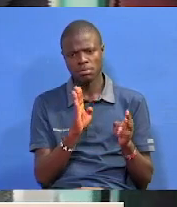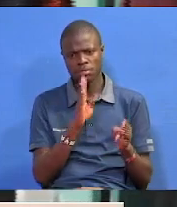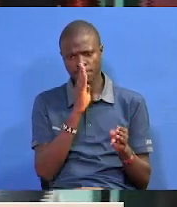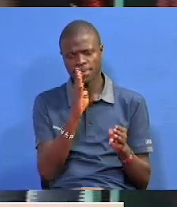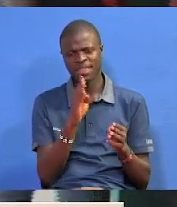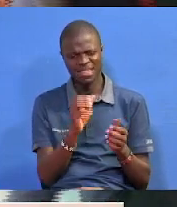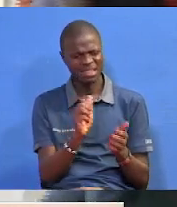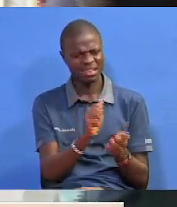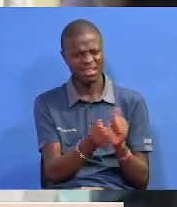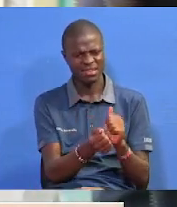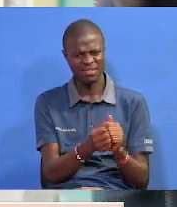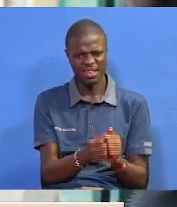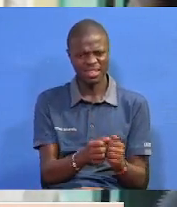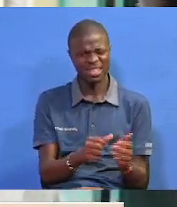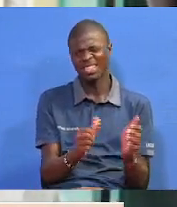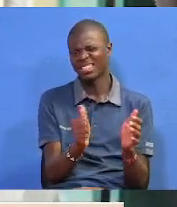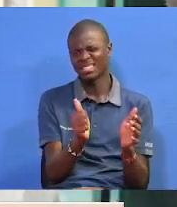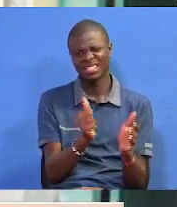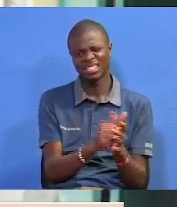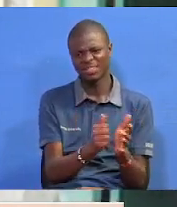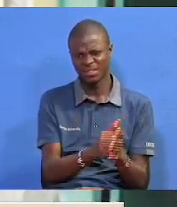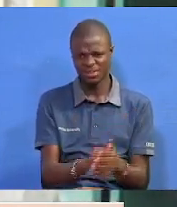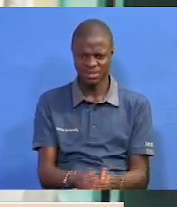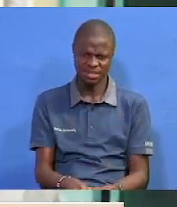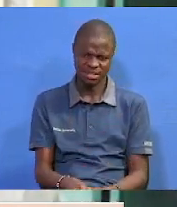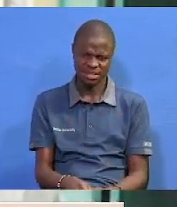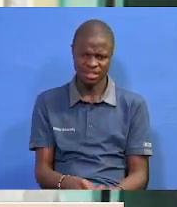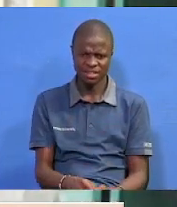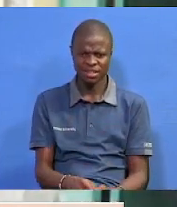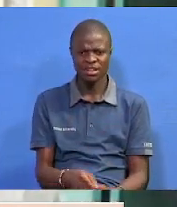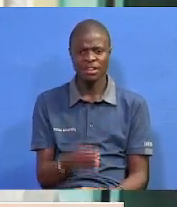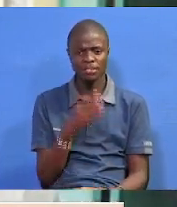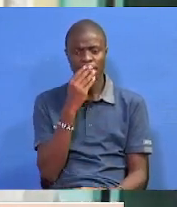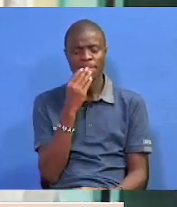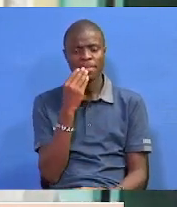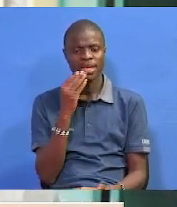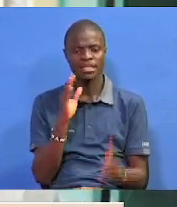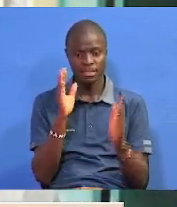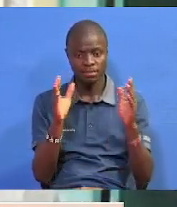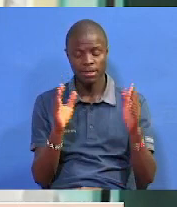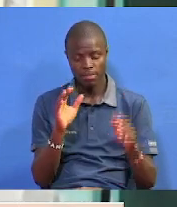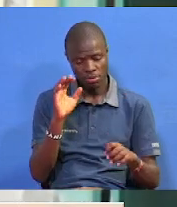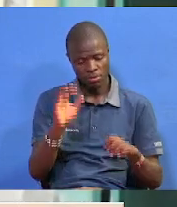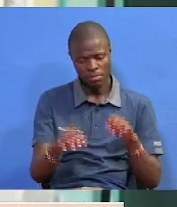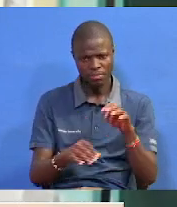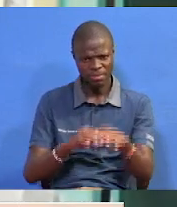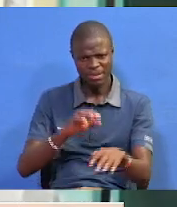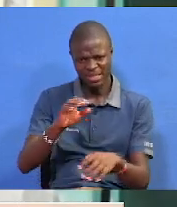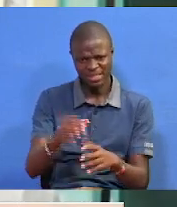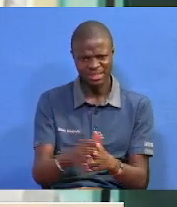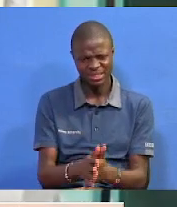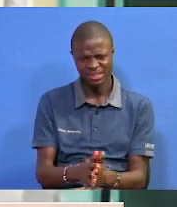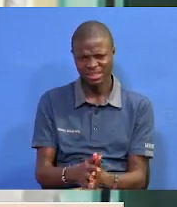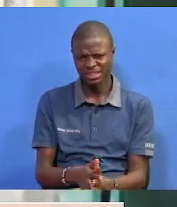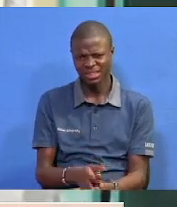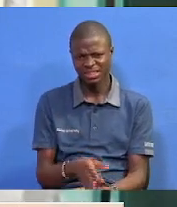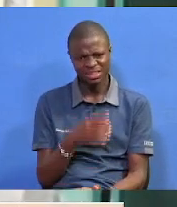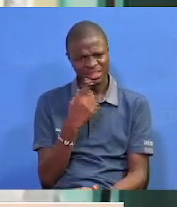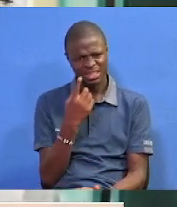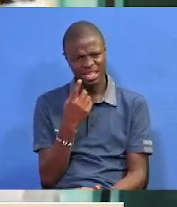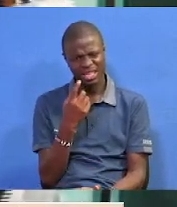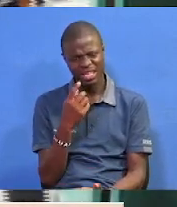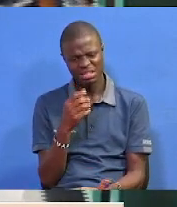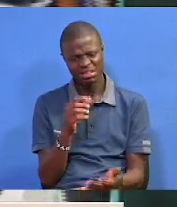ni vigumu kwa sababu hoja kuna ukame, watu walilima lakini mahindi yote kakauka kwa kuna mvua. Kwa hivyo kusema tu